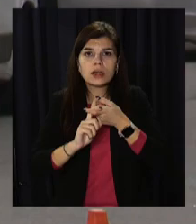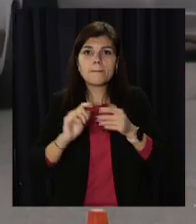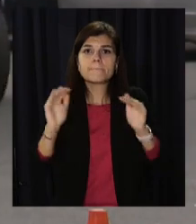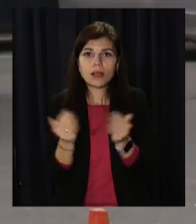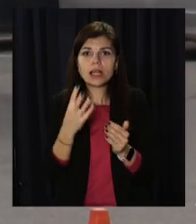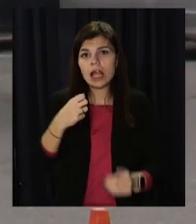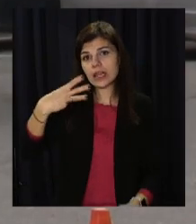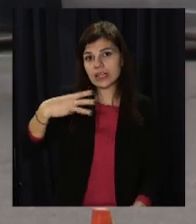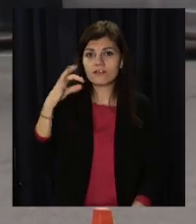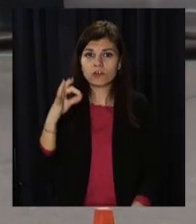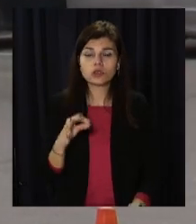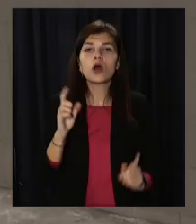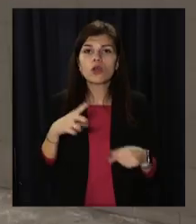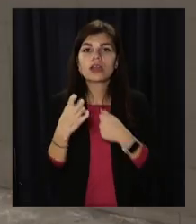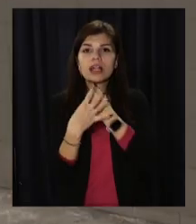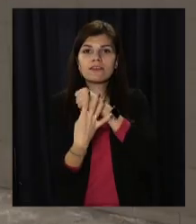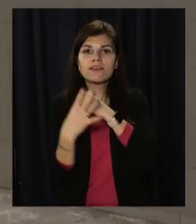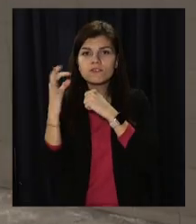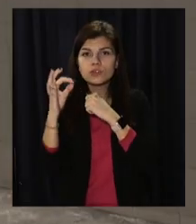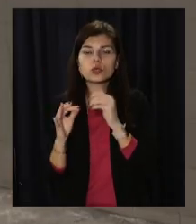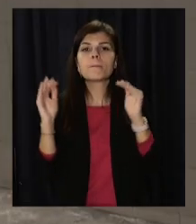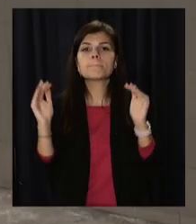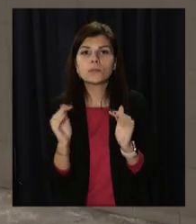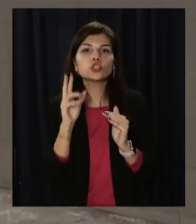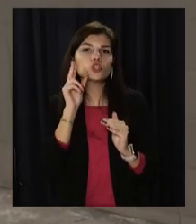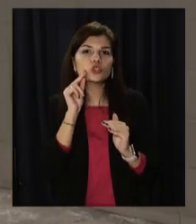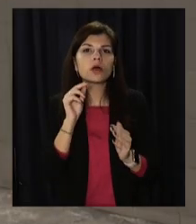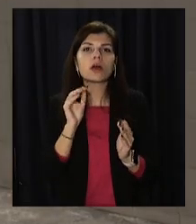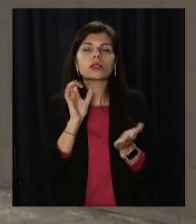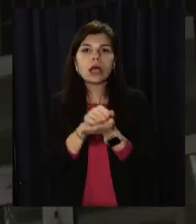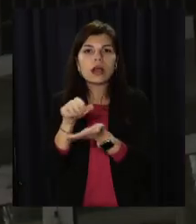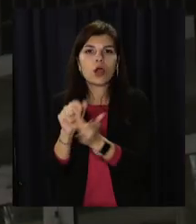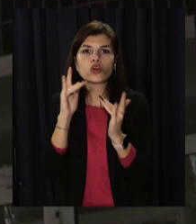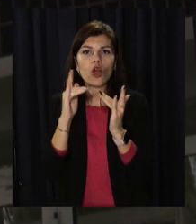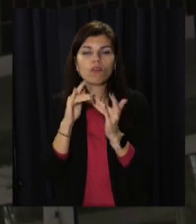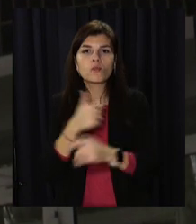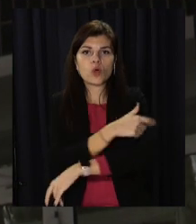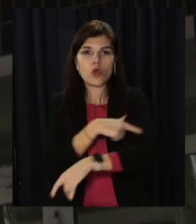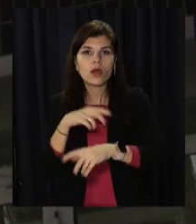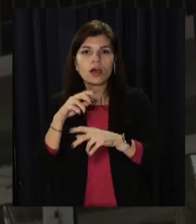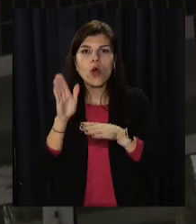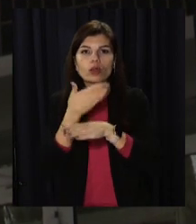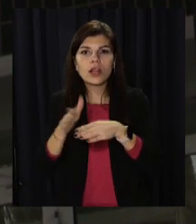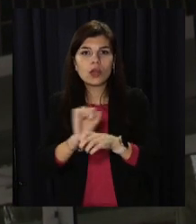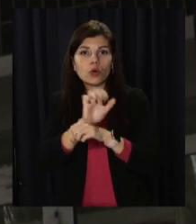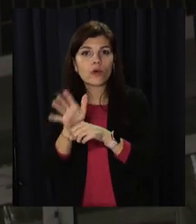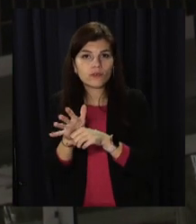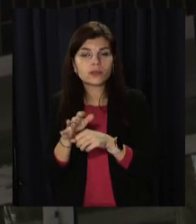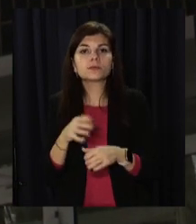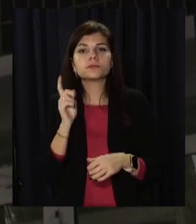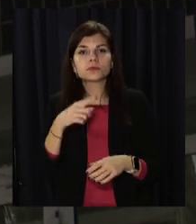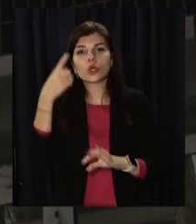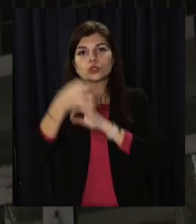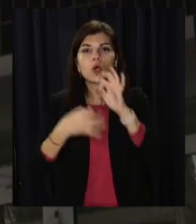менше на 30. Також на 19% зменшилося число зайнятих ковідних ліжок в лікарнях і на 30%